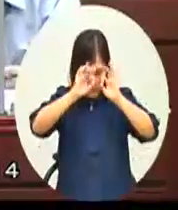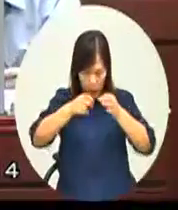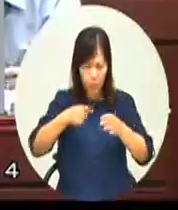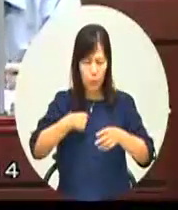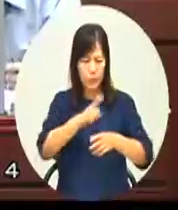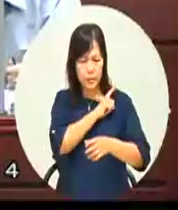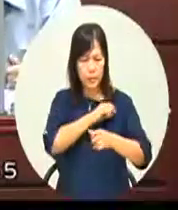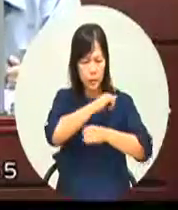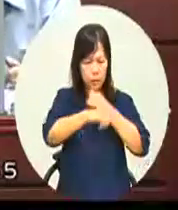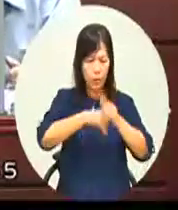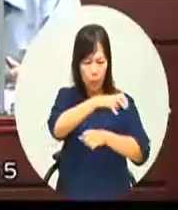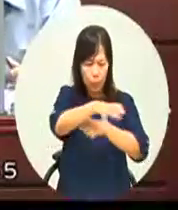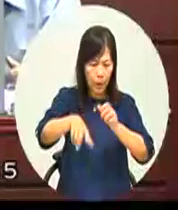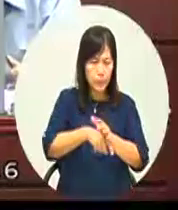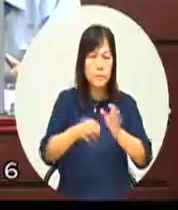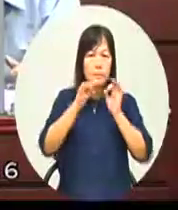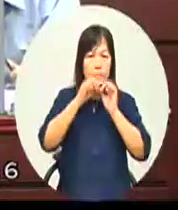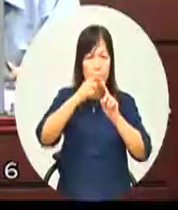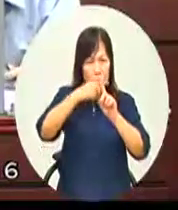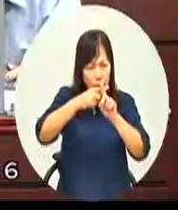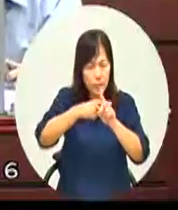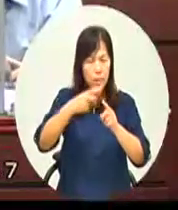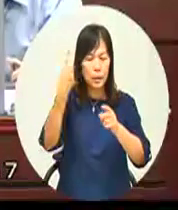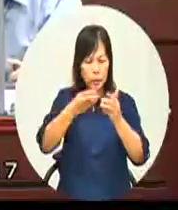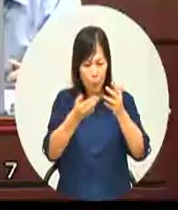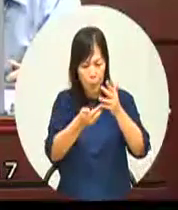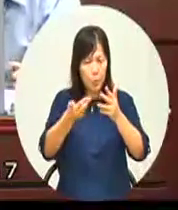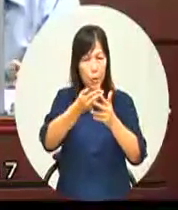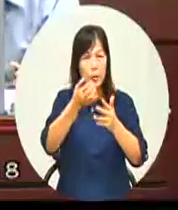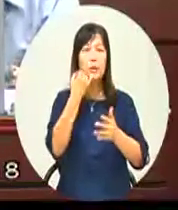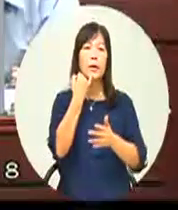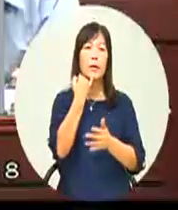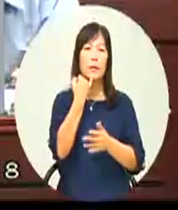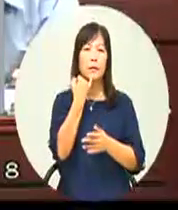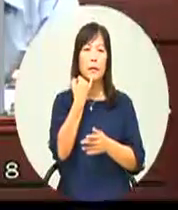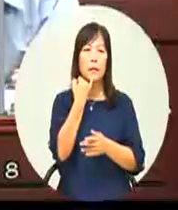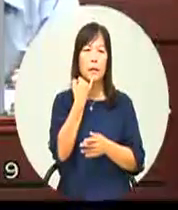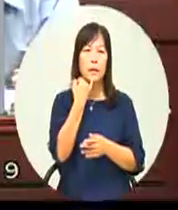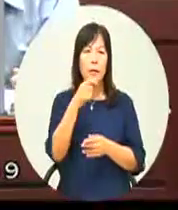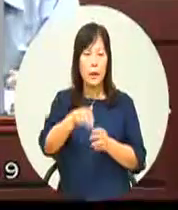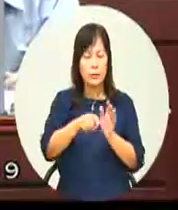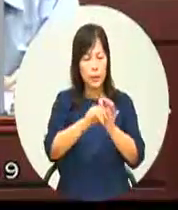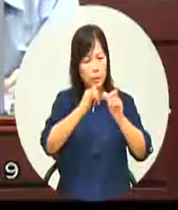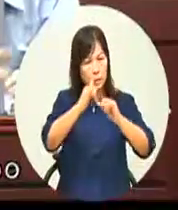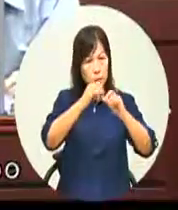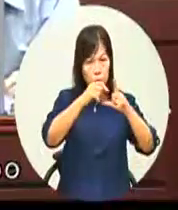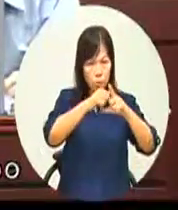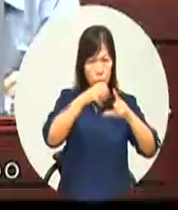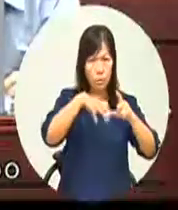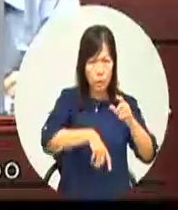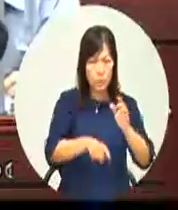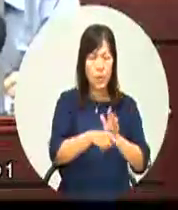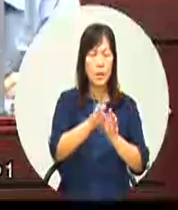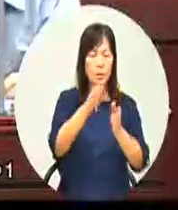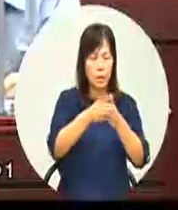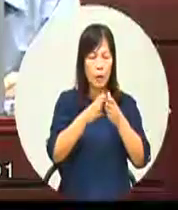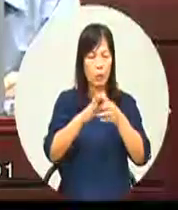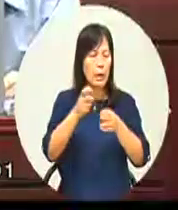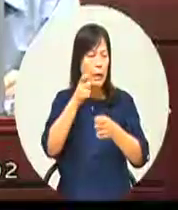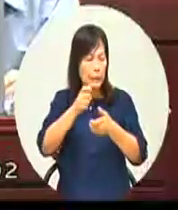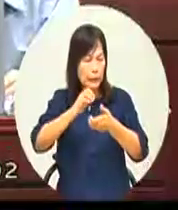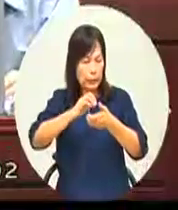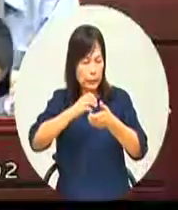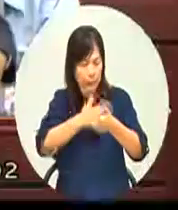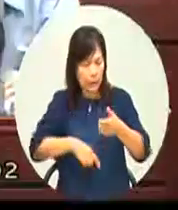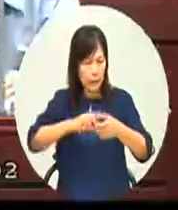环境品质可以怎么样再一次的提升。那当然了，在社区里面需要有一些硬体的改